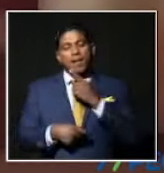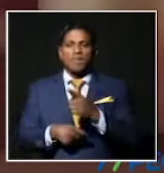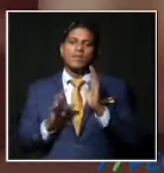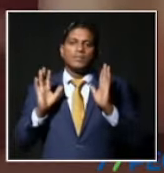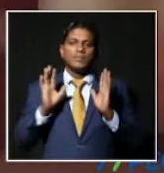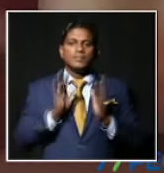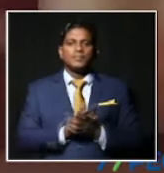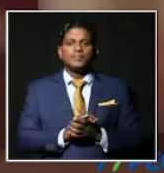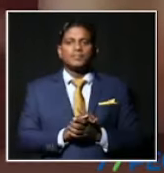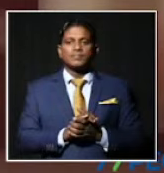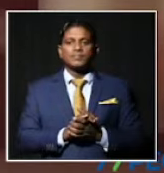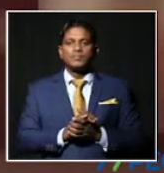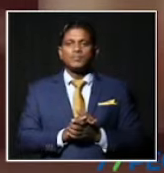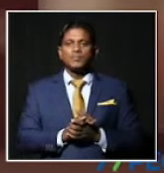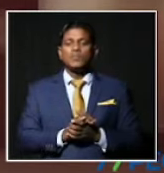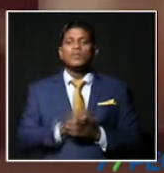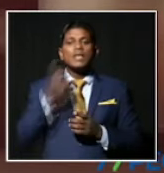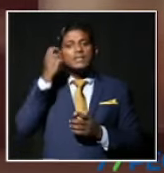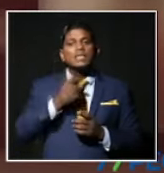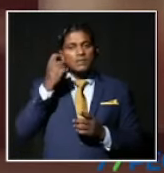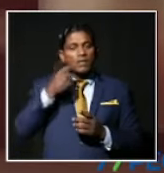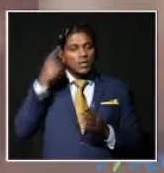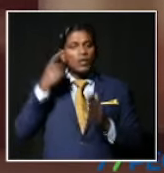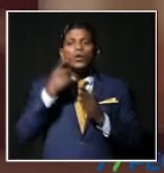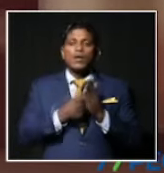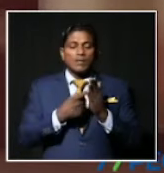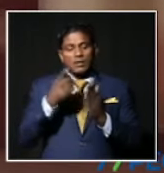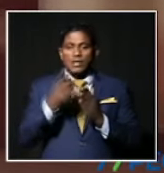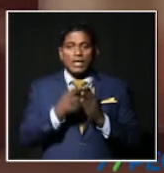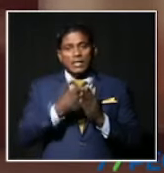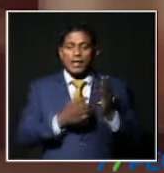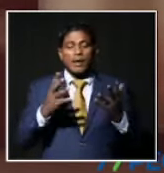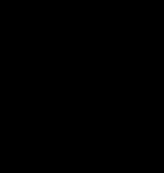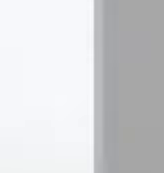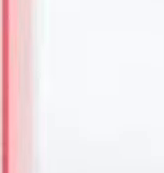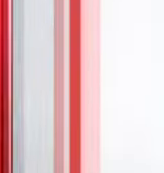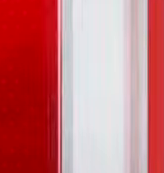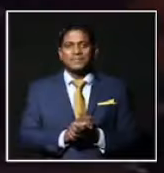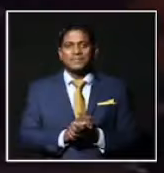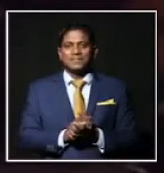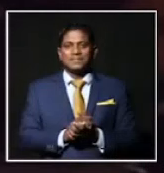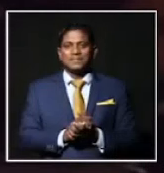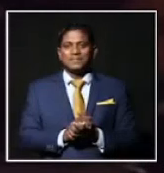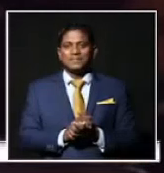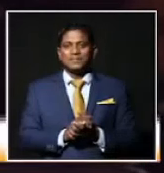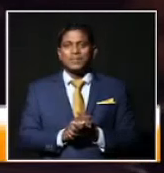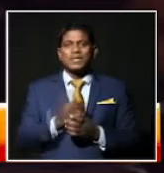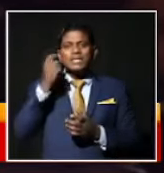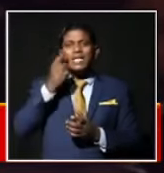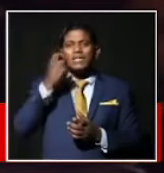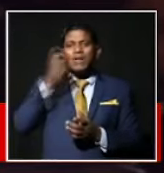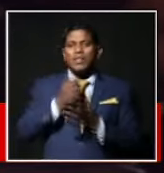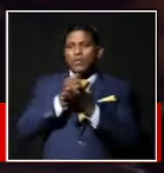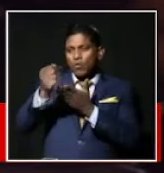වෙනස් ත්‍රස්තවාදයේ වැළැක්වීම සඳහා නීතියක් නැති රටක් කියන්නේ ඔබතුමා කියන්නේ කොයි රටක් ඉන්දියාවේ නැද්ද ත්‍රස්තවාදයේ මර්ධනය කිරීමේ